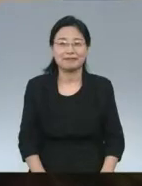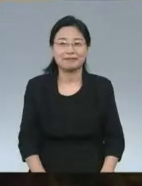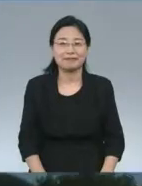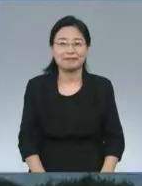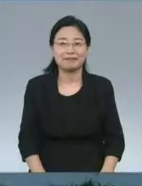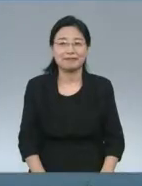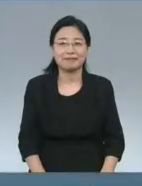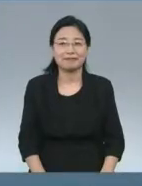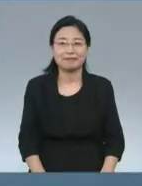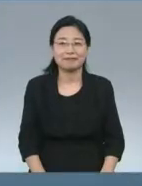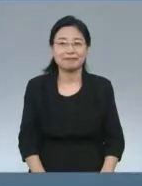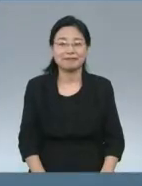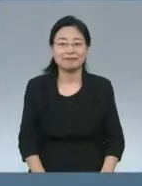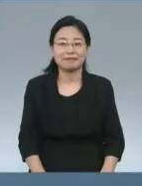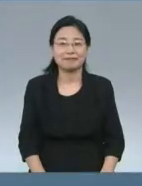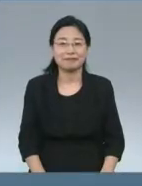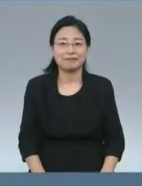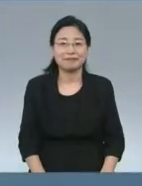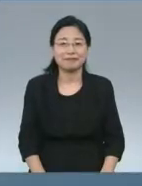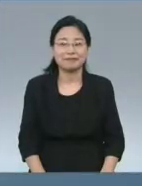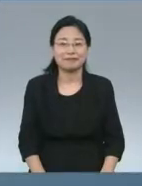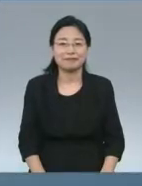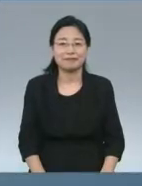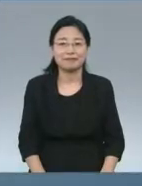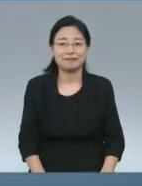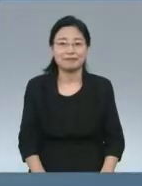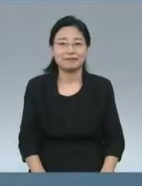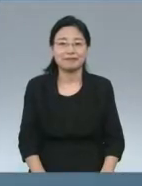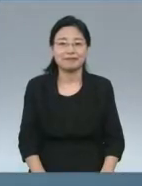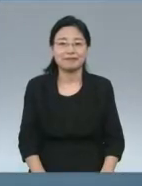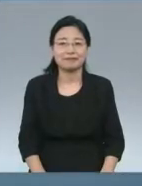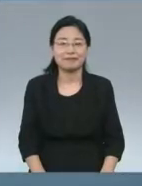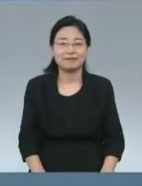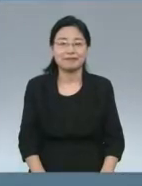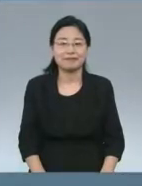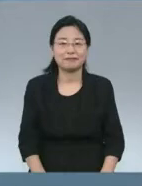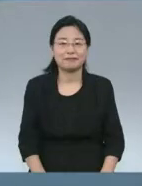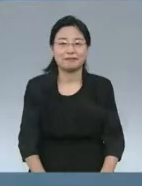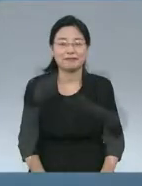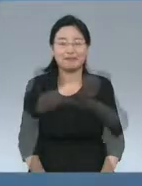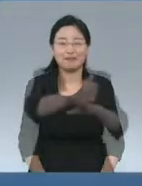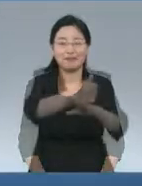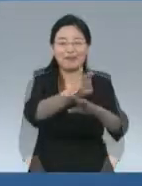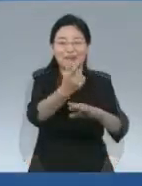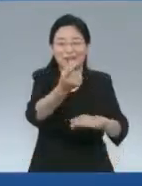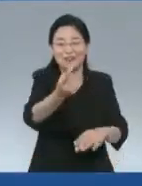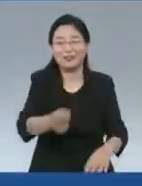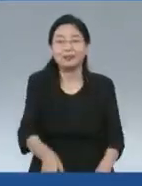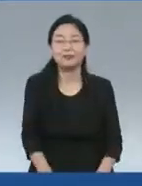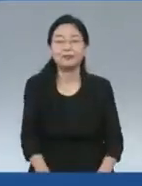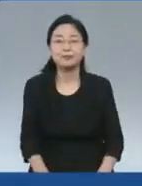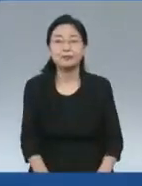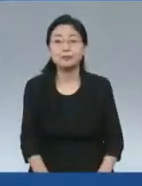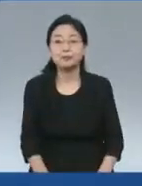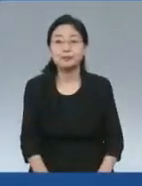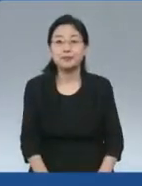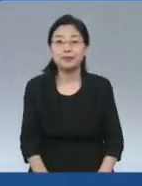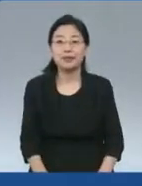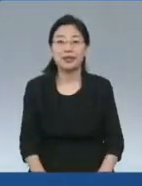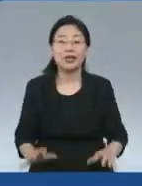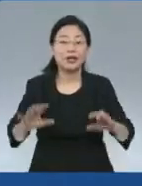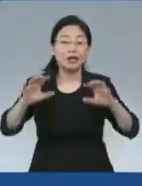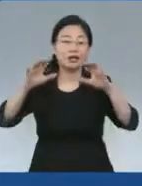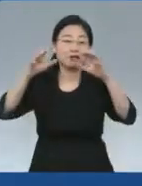wurde heute um 8.08 Uhr koreanischer Zeit, 19.08 Uhr Ortszeit in Cape Canaveral in Florida mit